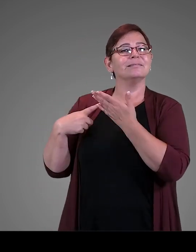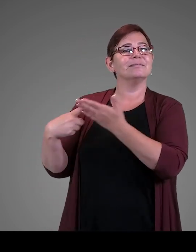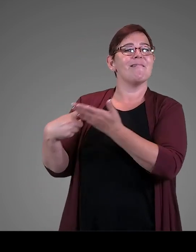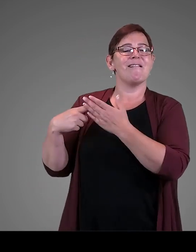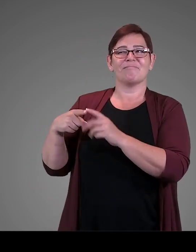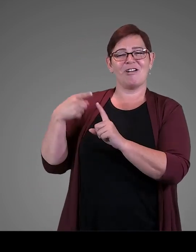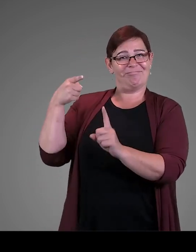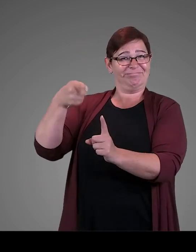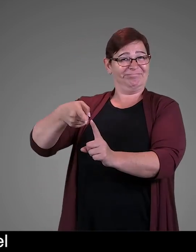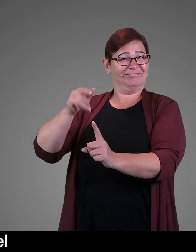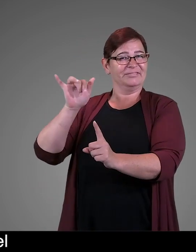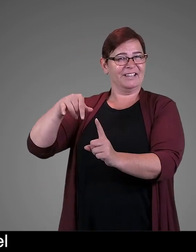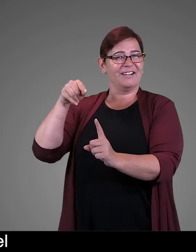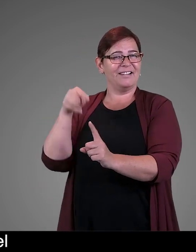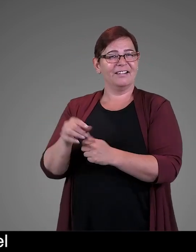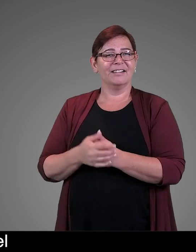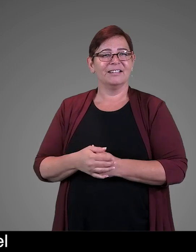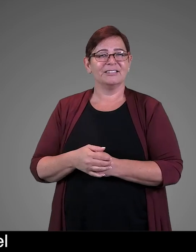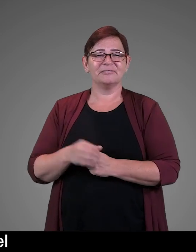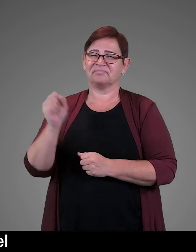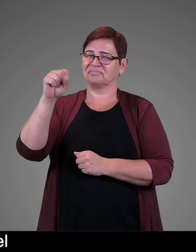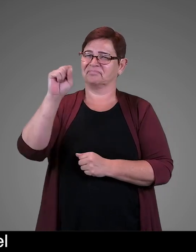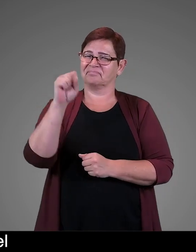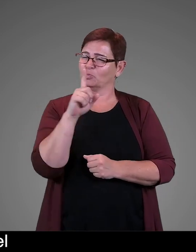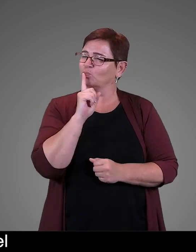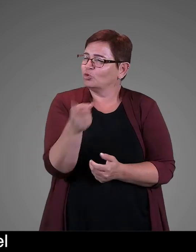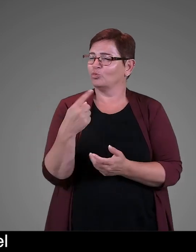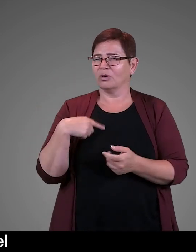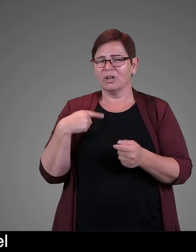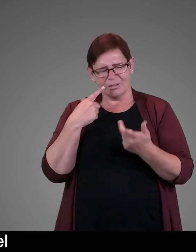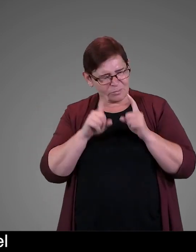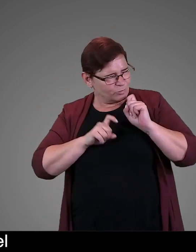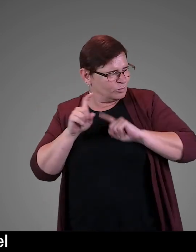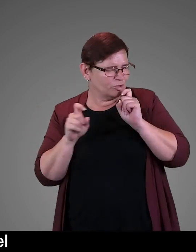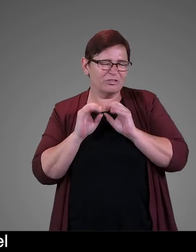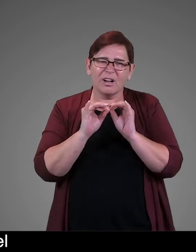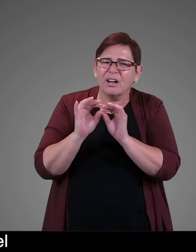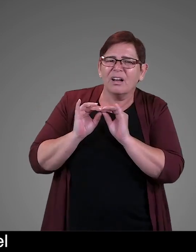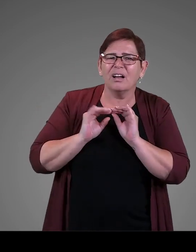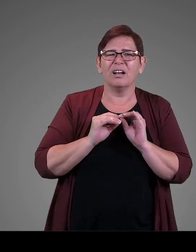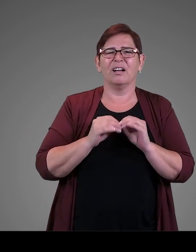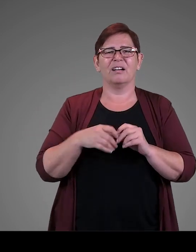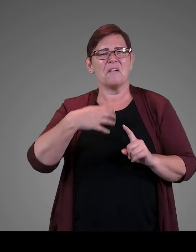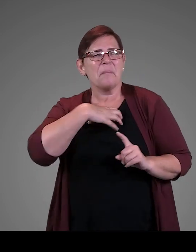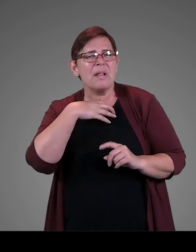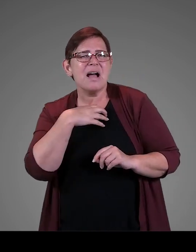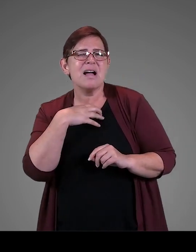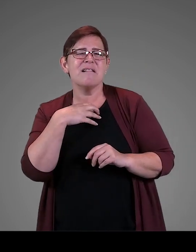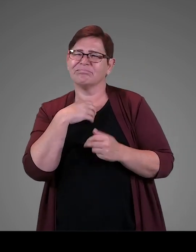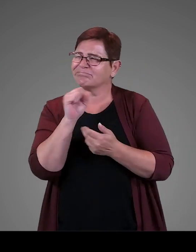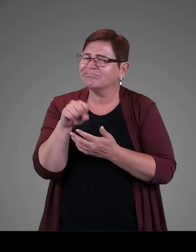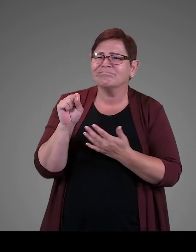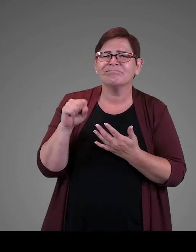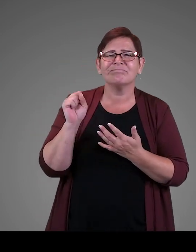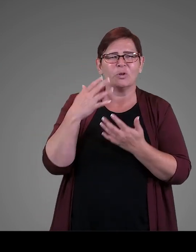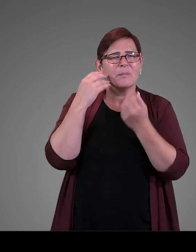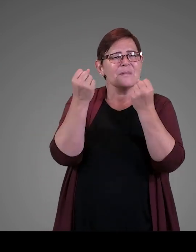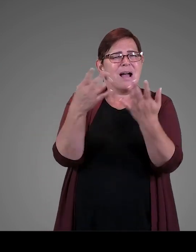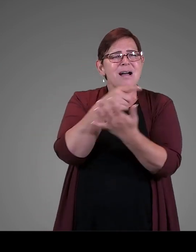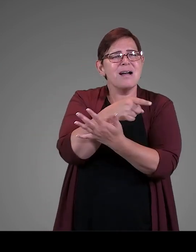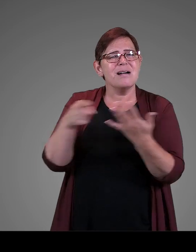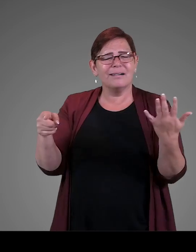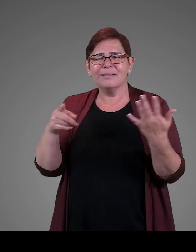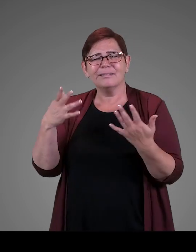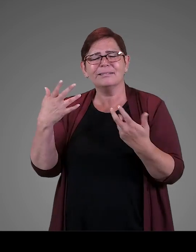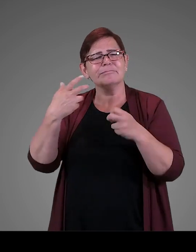que ben, on avait une discussion hier avec Emmanuel justement à ce sujet-là. Oui, c'est vrai qu'on